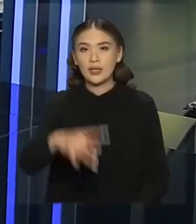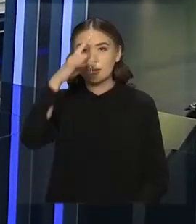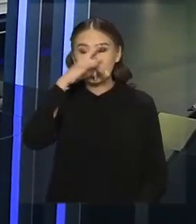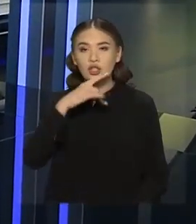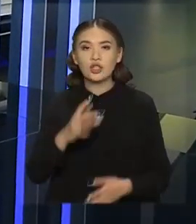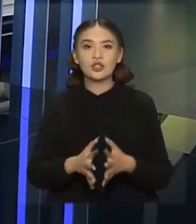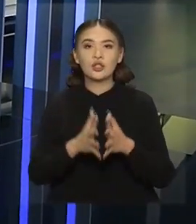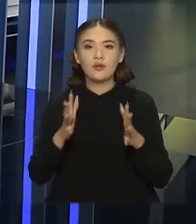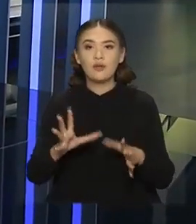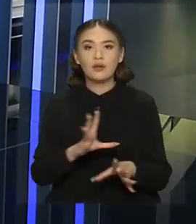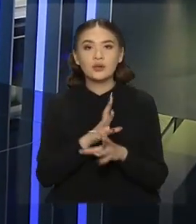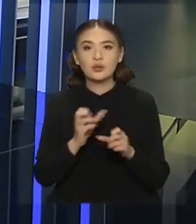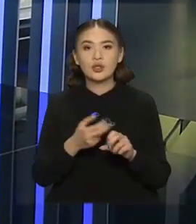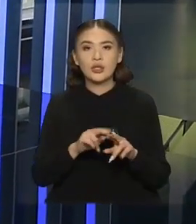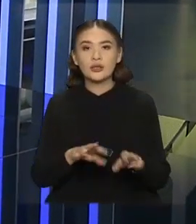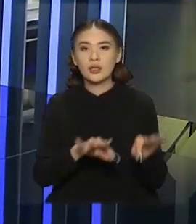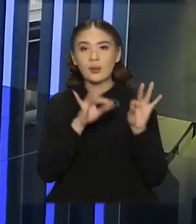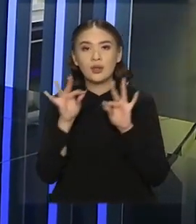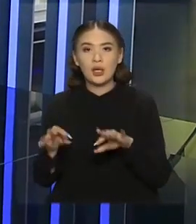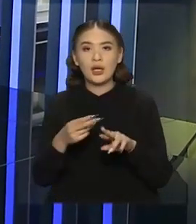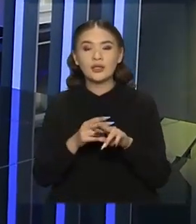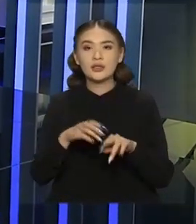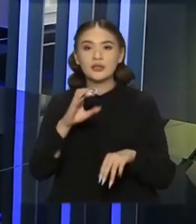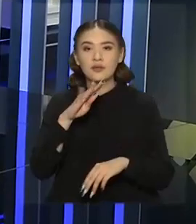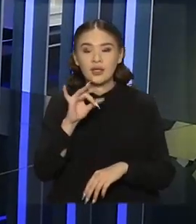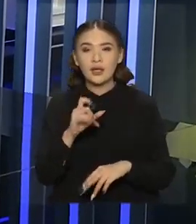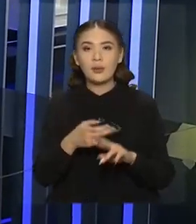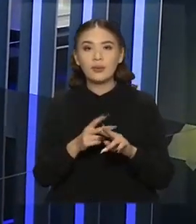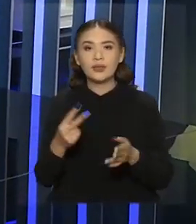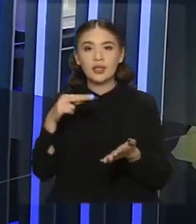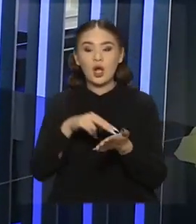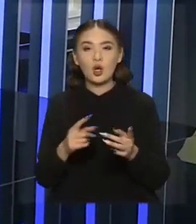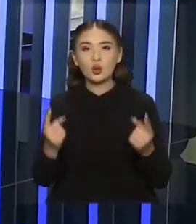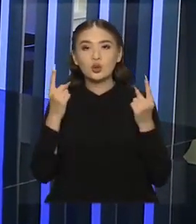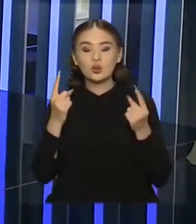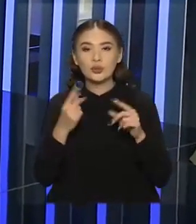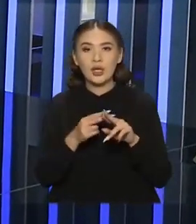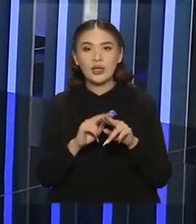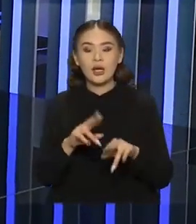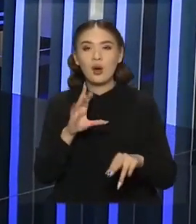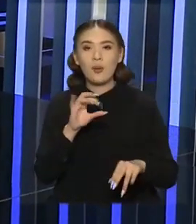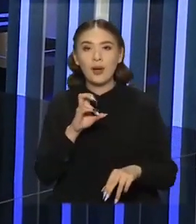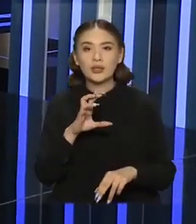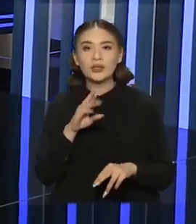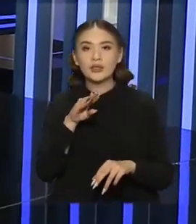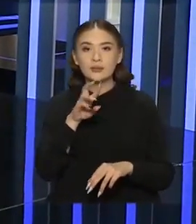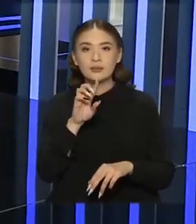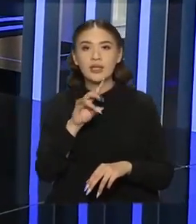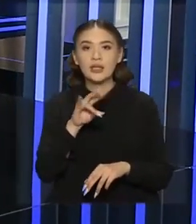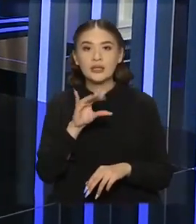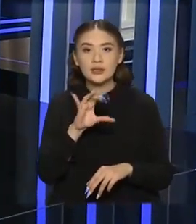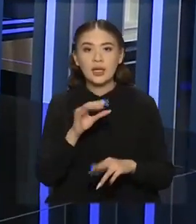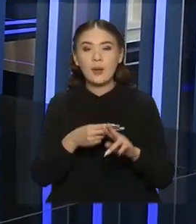Казахстан расширяет возможности в транспортно-логистической сфере. Представители крупной транспортной компании в Тбилиси